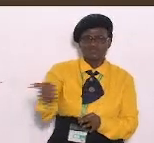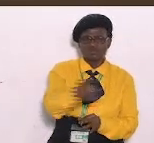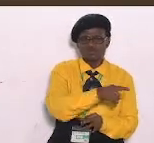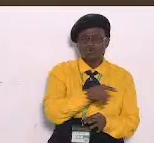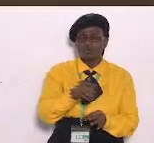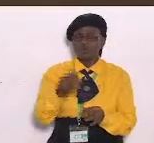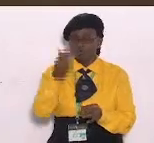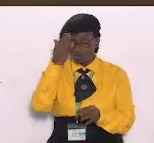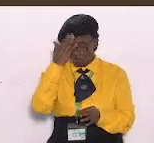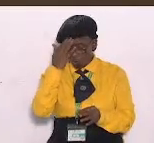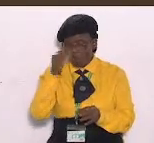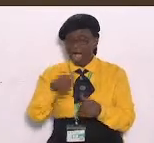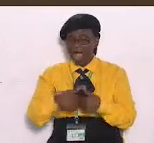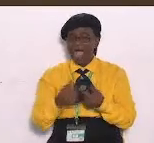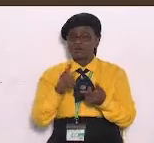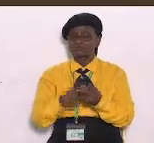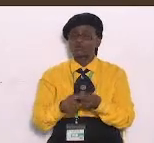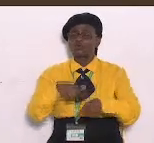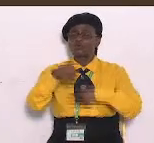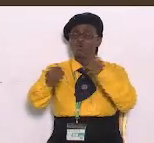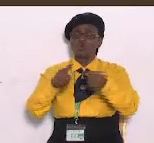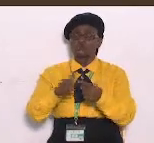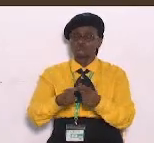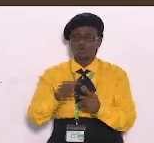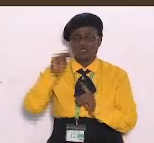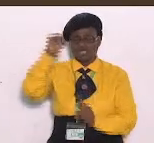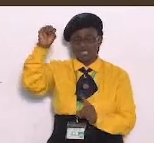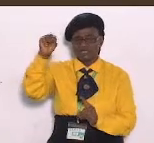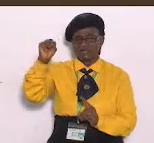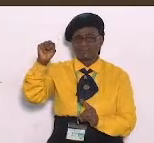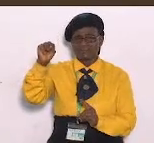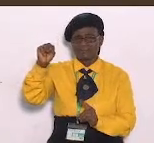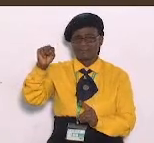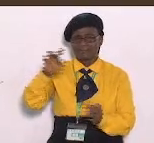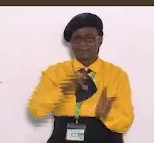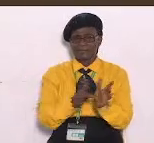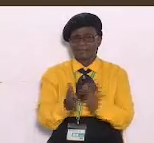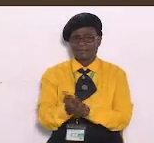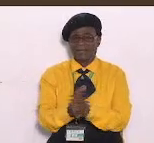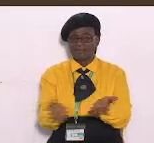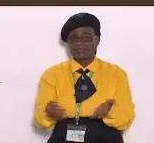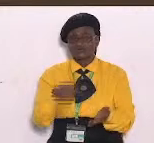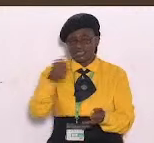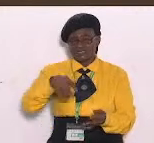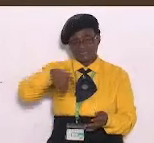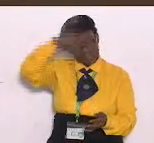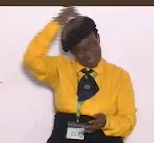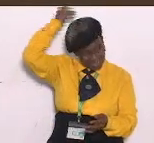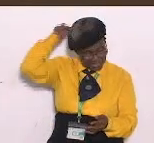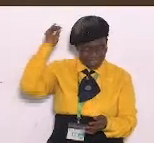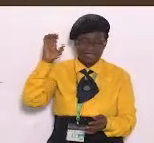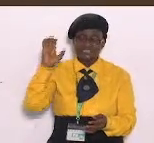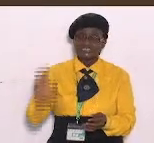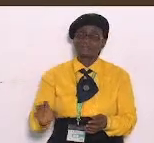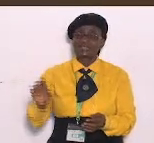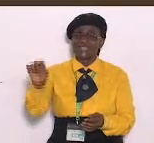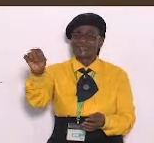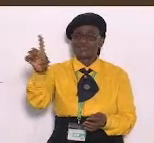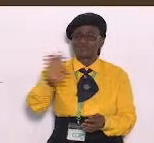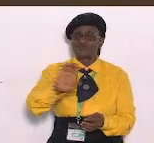vous savez comment l'approcher la Bible dit dans Daniel 11